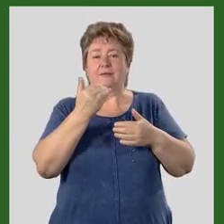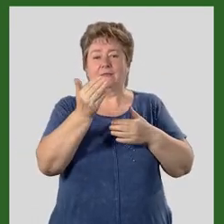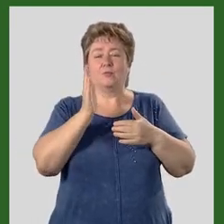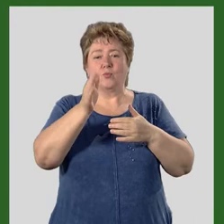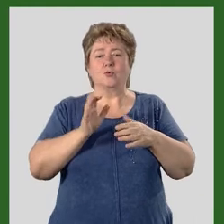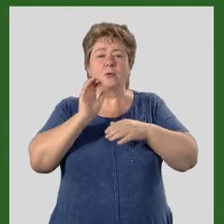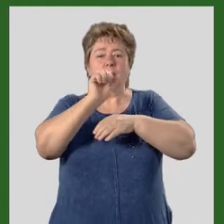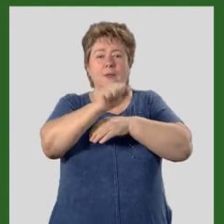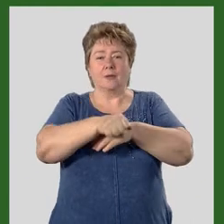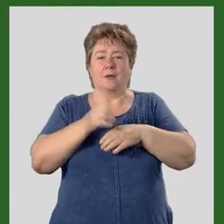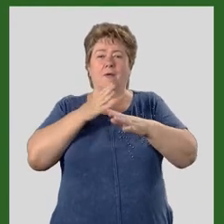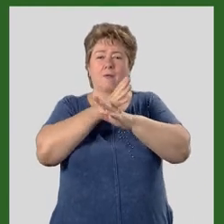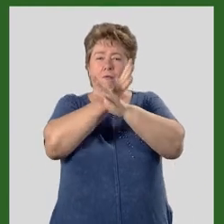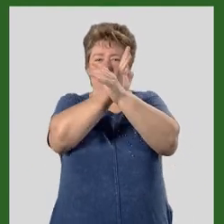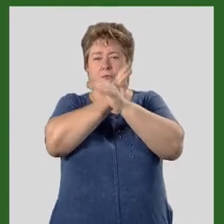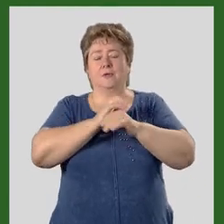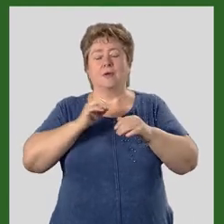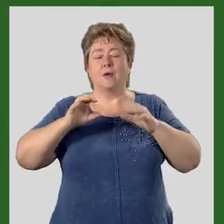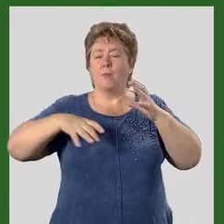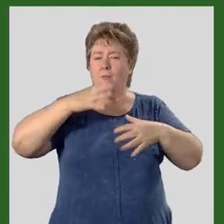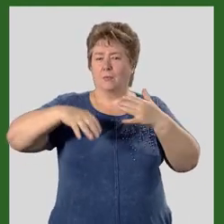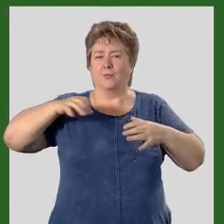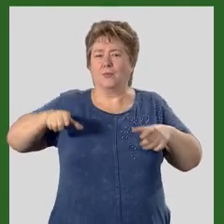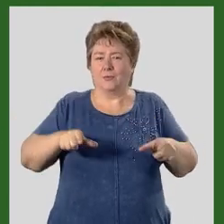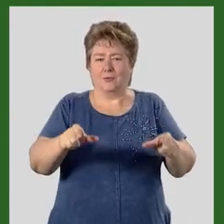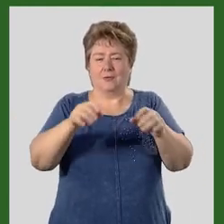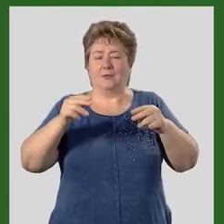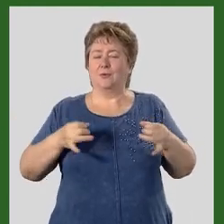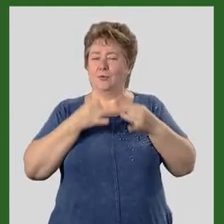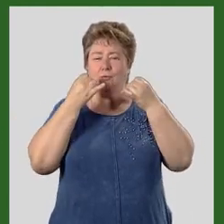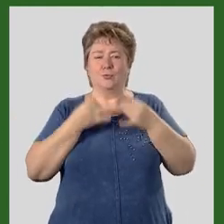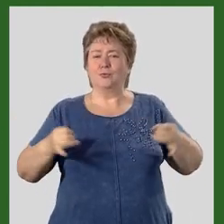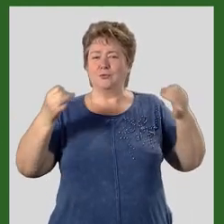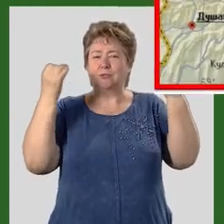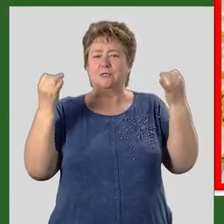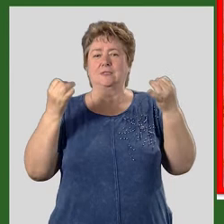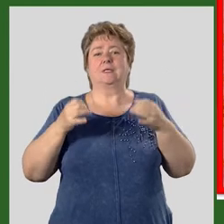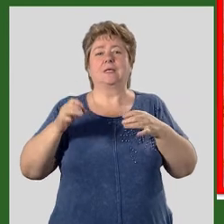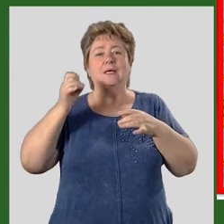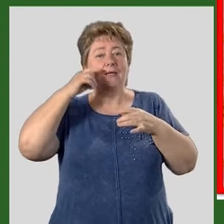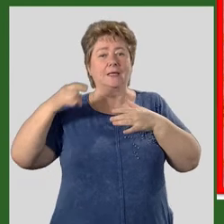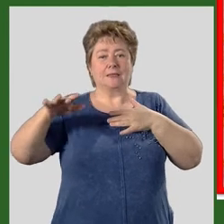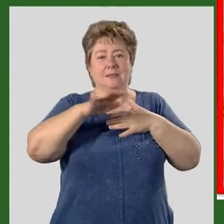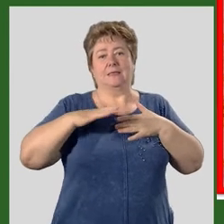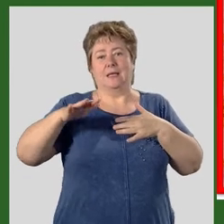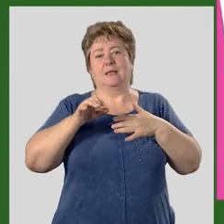будете покорять горные вершины, бурные реки и чарующие озера Кыргызстана.